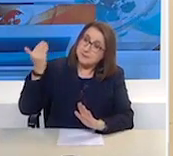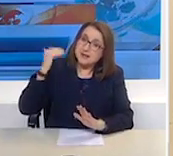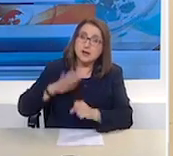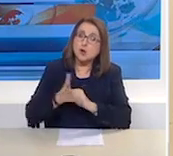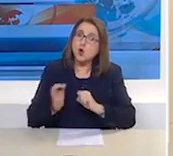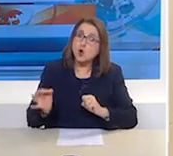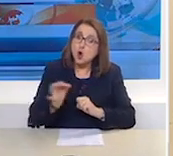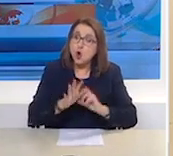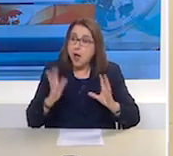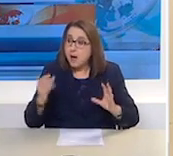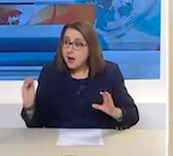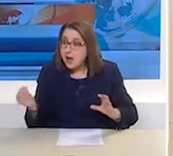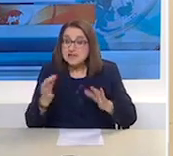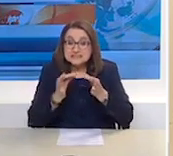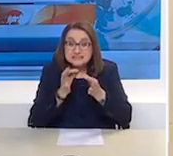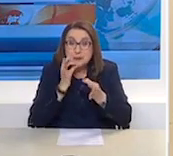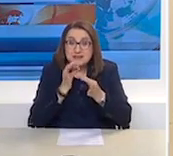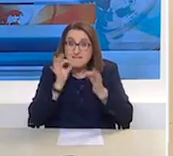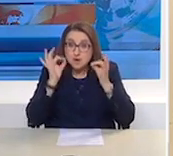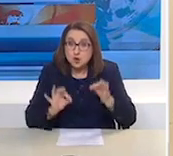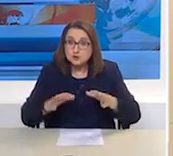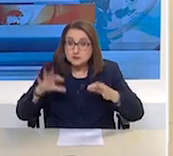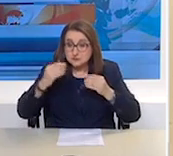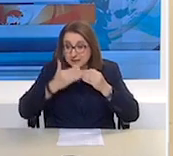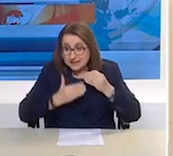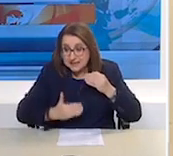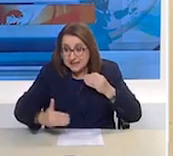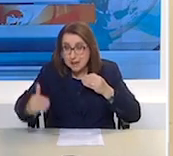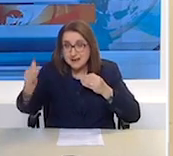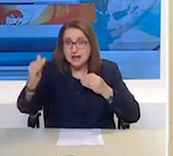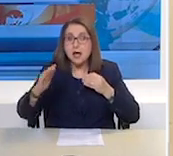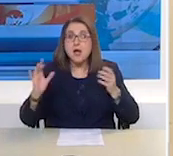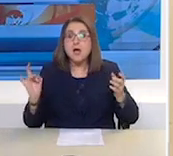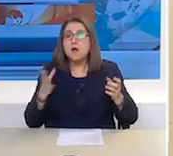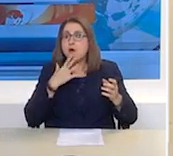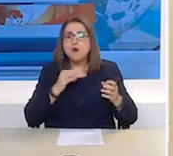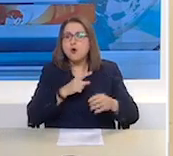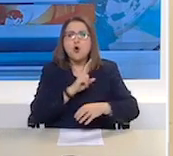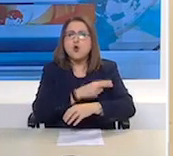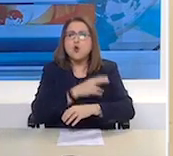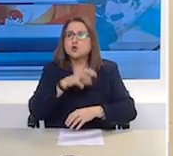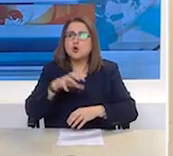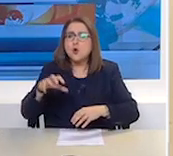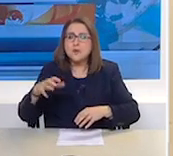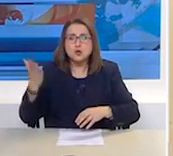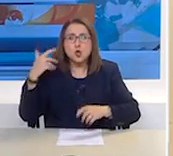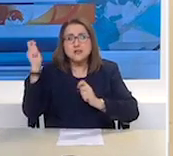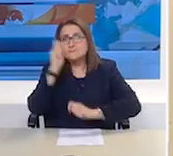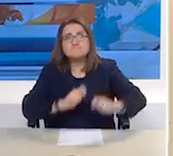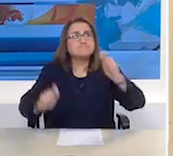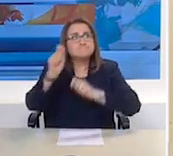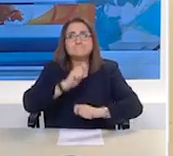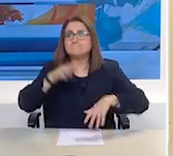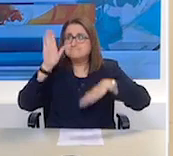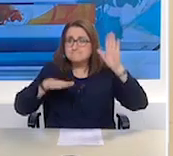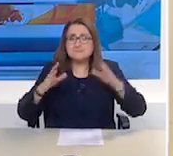του κορονοϊού, από το Σεπτέμβρη και μετά, διότι στις εγκαταστάσεις του νοσοκομείου γινόντουσαν εργασίες ανακαίνησης